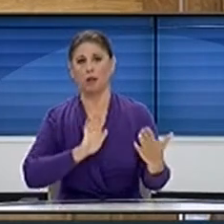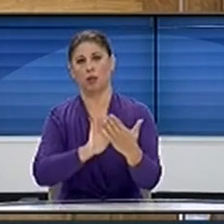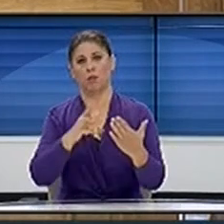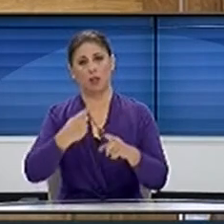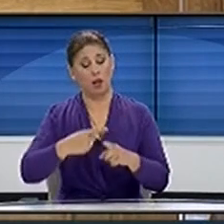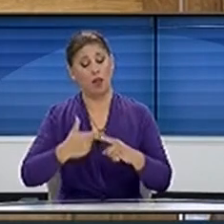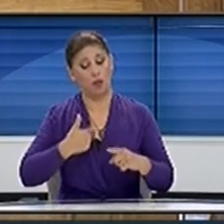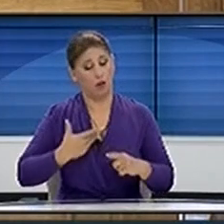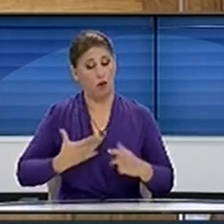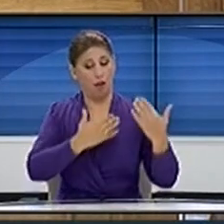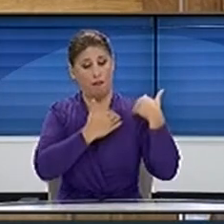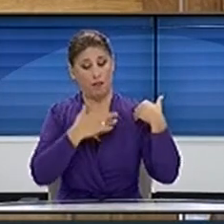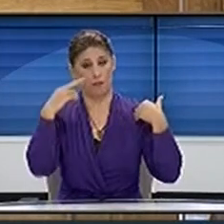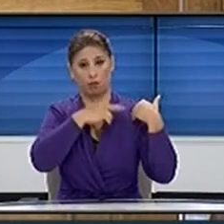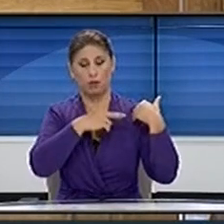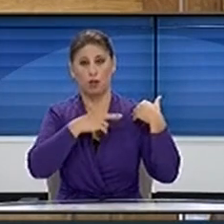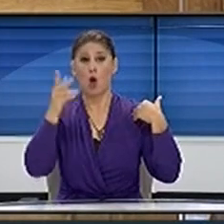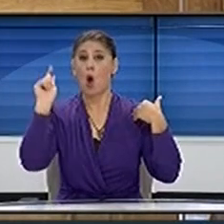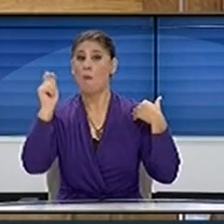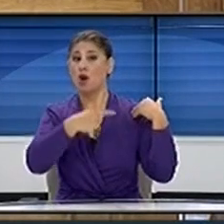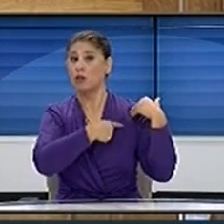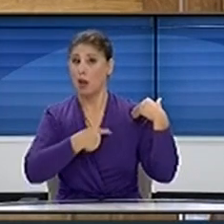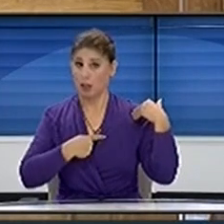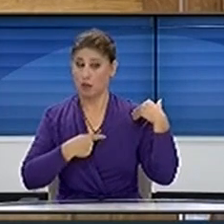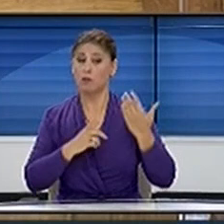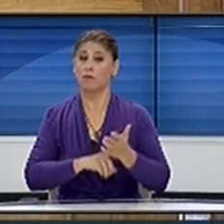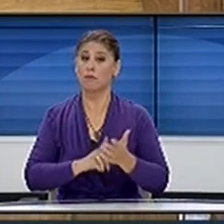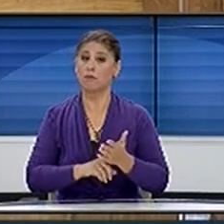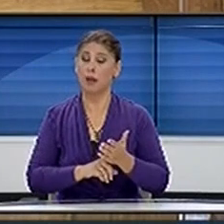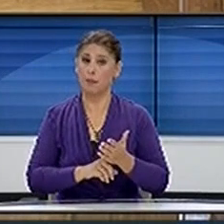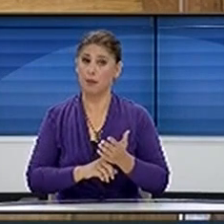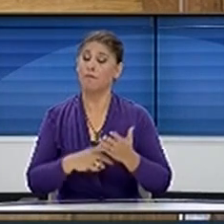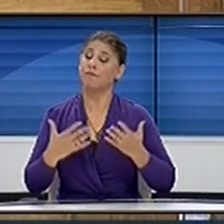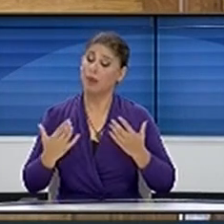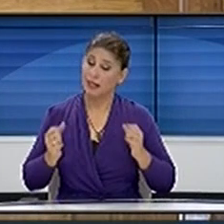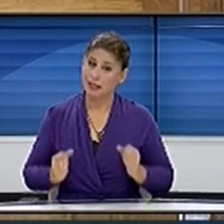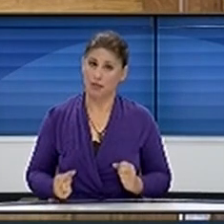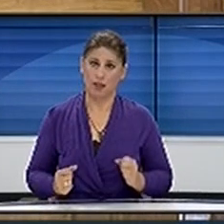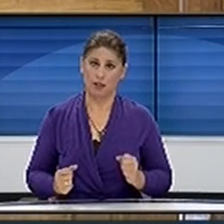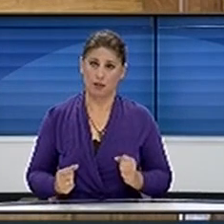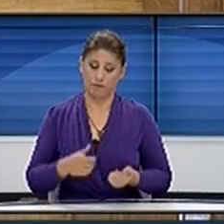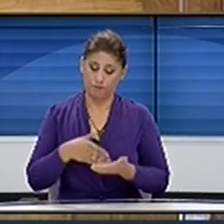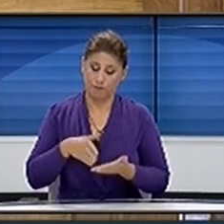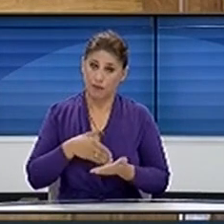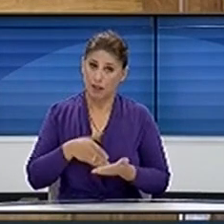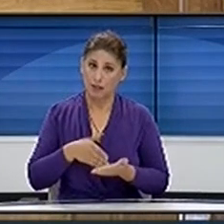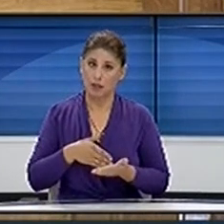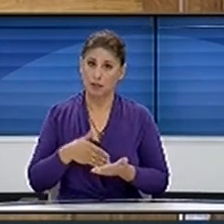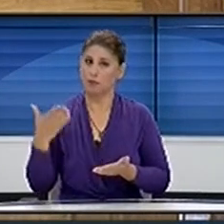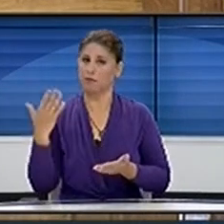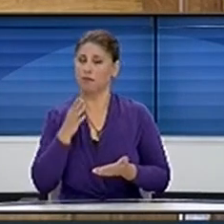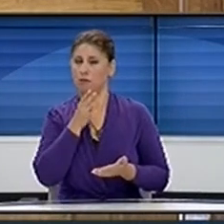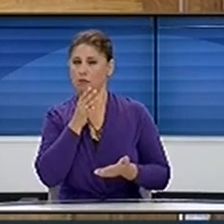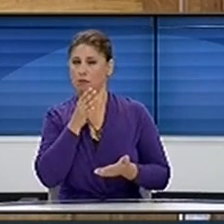χώρα. Ένας πολιτικός αρχηγός πρέπει να είναι σε θέση να ξεχωρίζει την